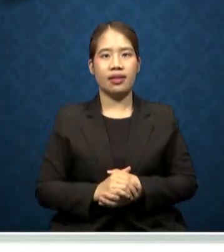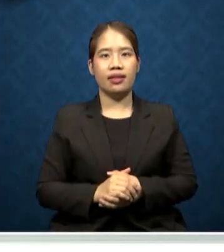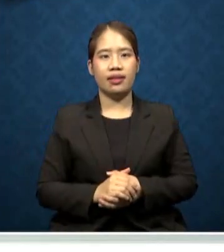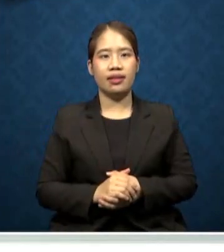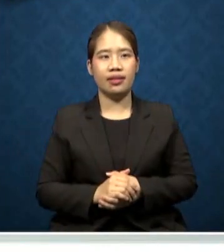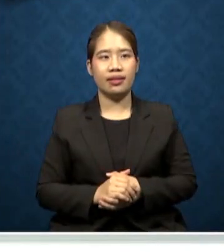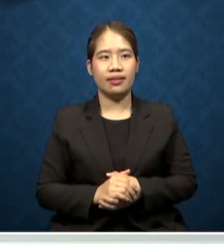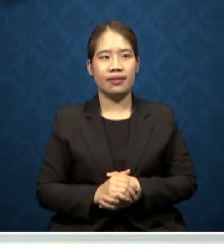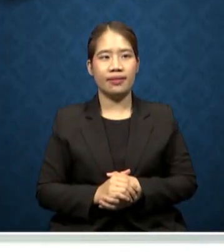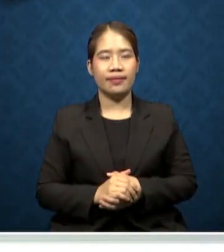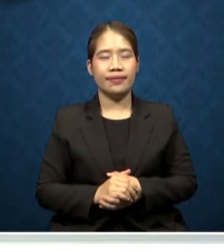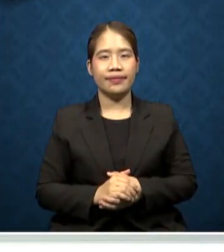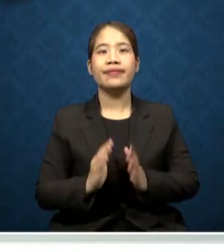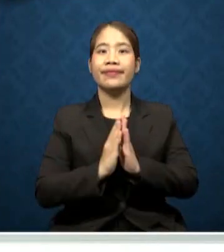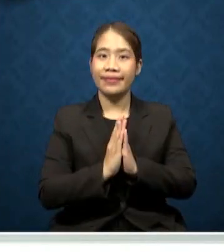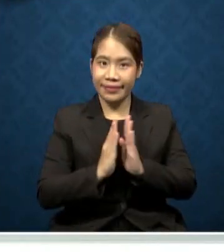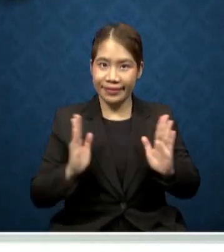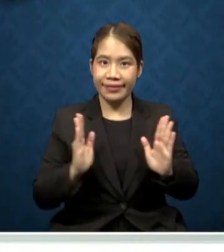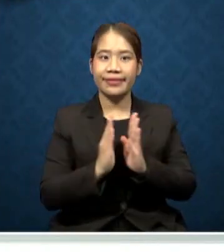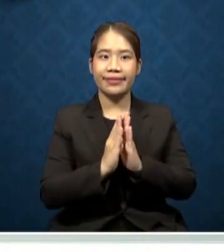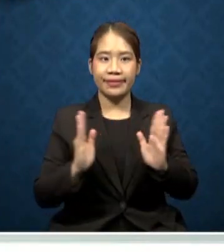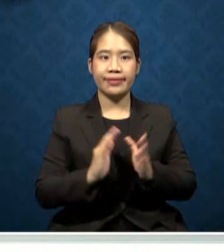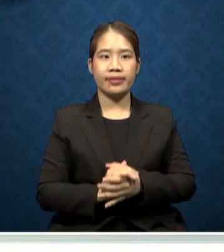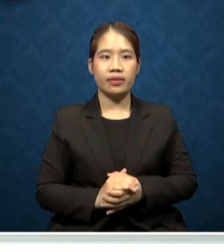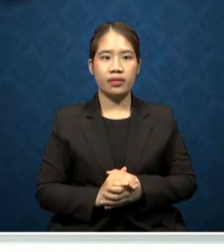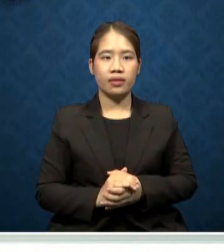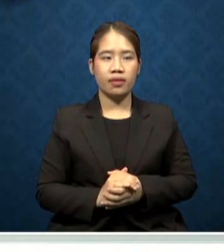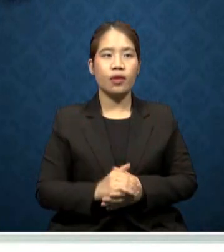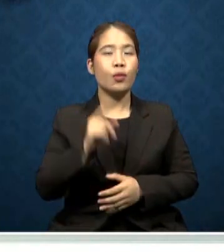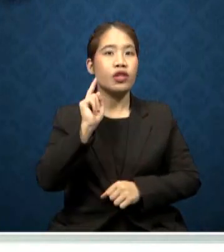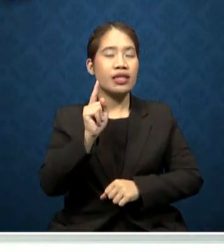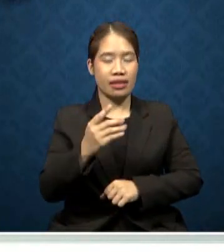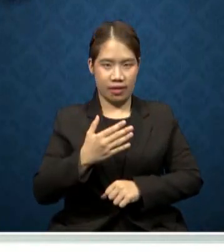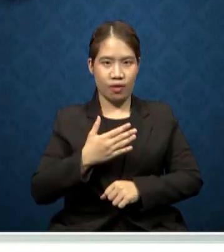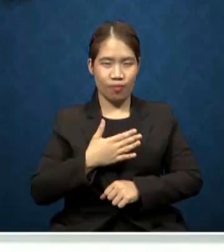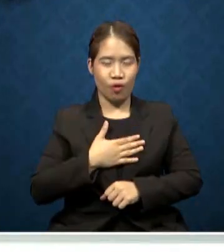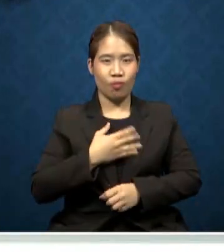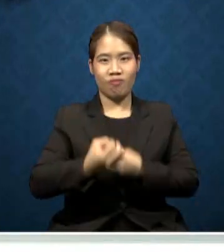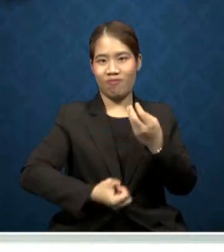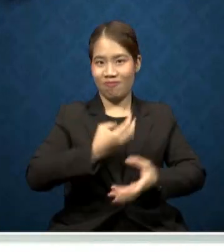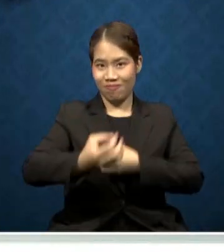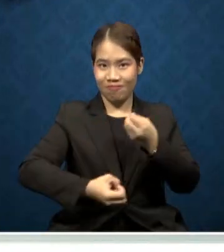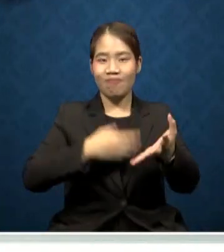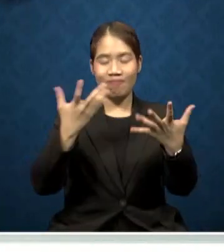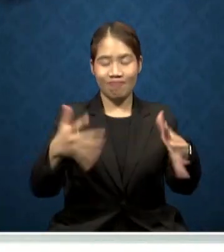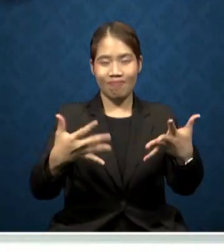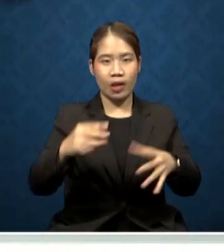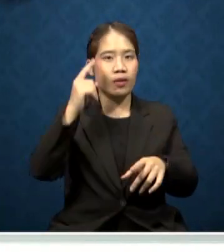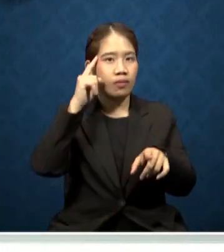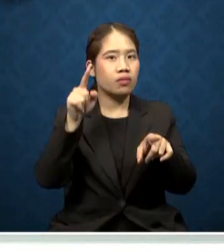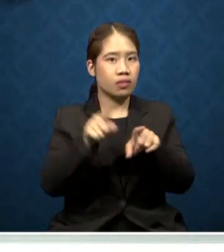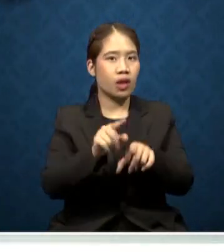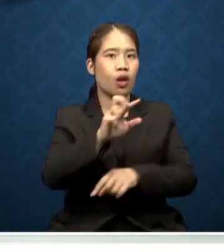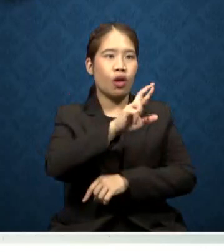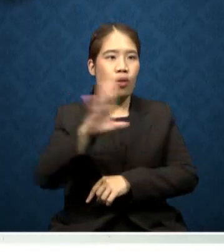ก็กราบขอบพระคุณท่านประธานแล้วก็สภานะครับความจริงผมได้กราบเรียนท่านไปตั้งแต่ตอนต้นท่านก็เห็นด้วยว่าระบบของ